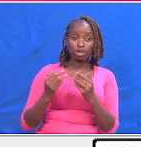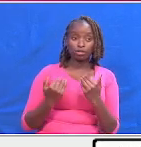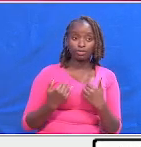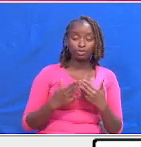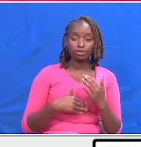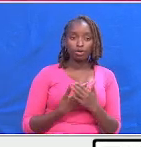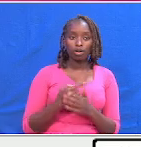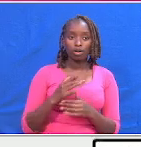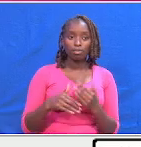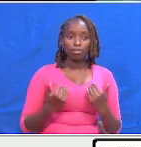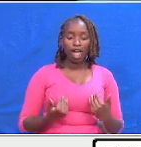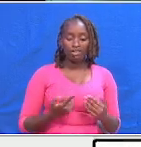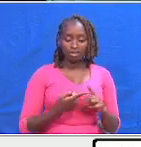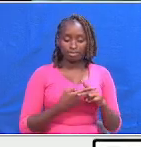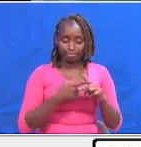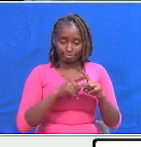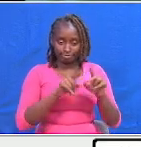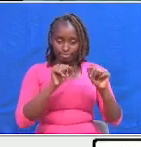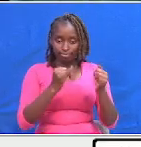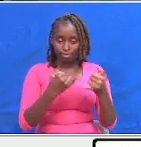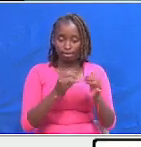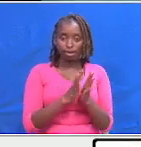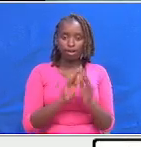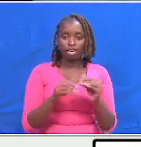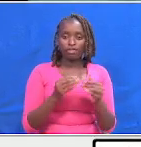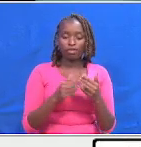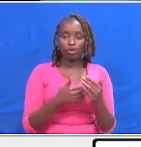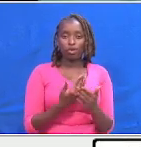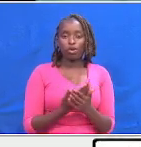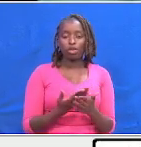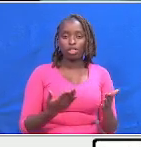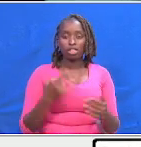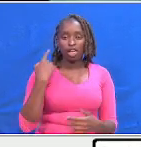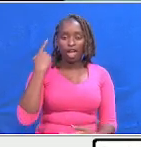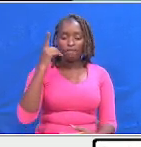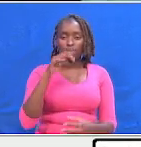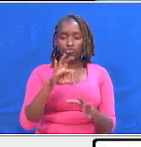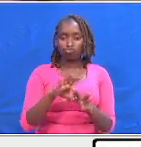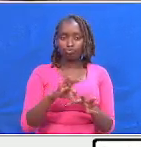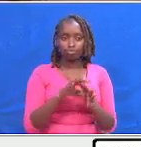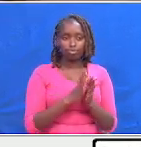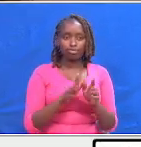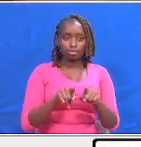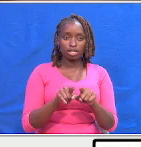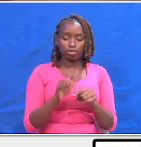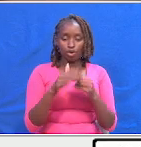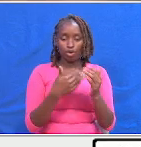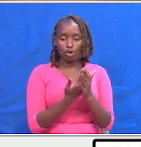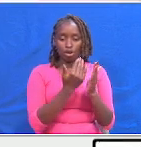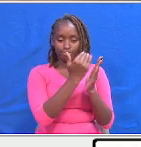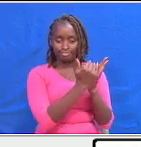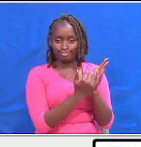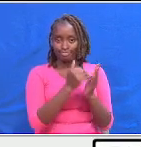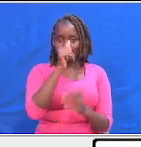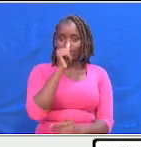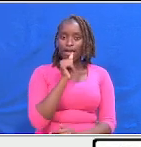wa Kenya Kwanza kwa kufumbia jicho mchakato wa kubuni tume huru ya uchaguzi na uratibu wa mipaka IBC,